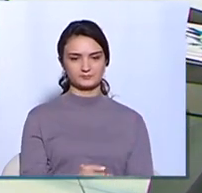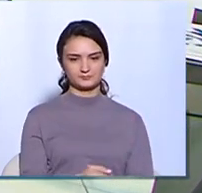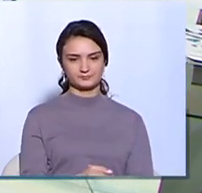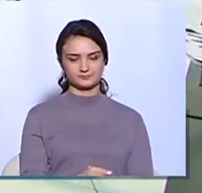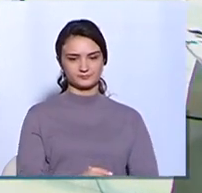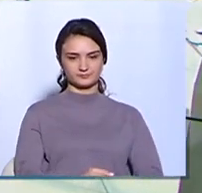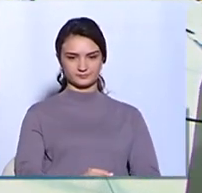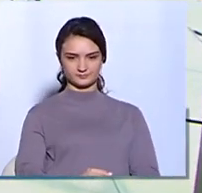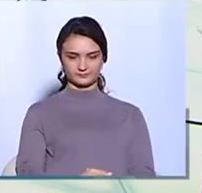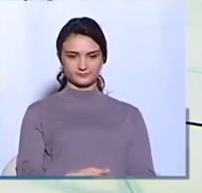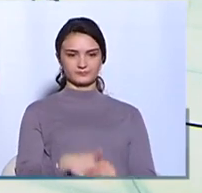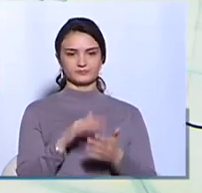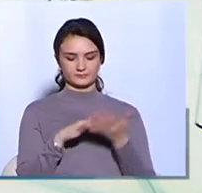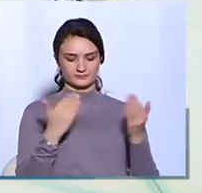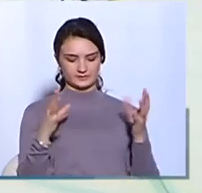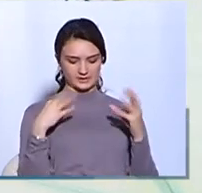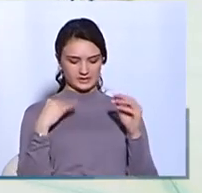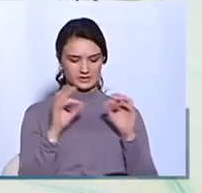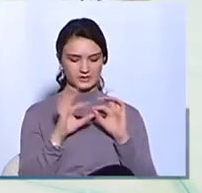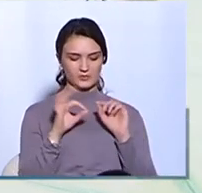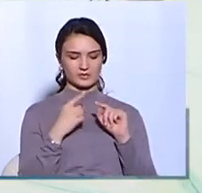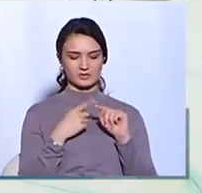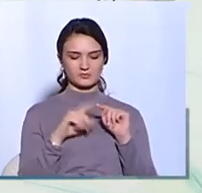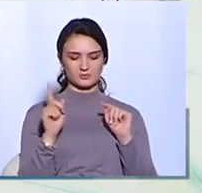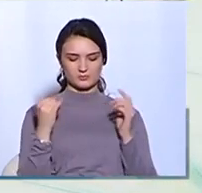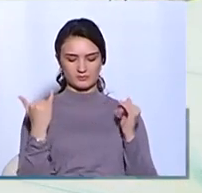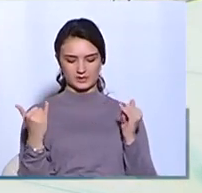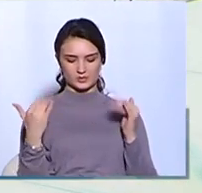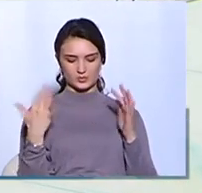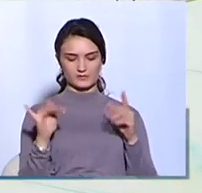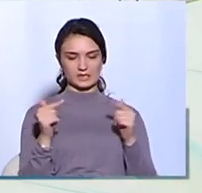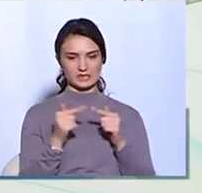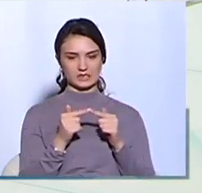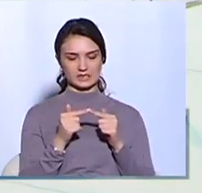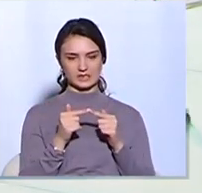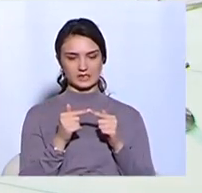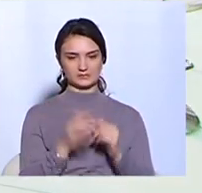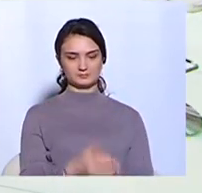და გავაგრძელებ თქვენთან ერთად საუბარს, იმიტომ რომ დღეს უკვე დადგენილია